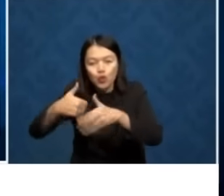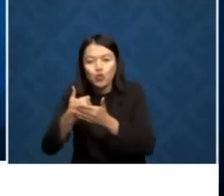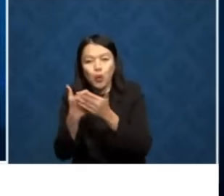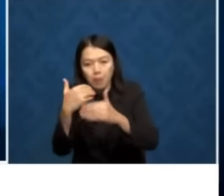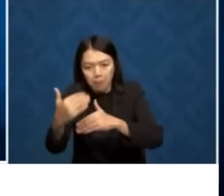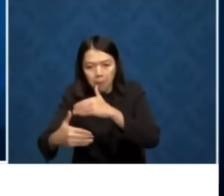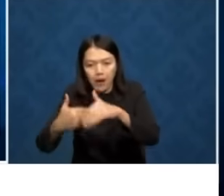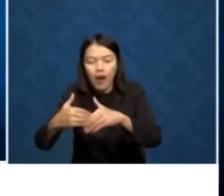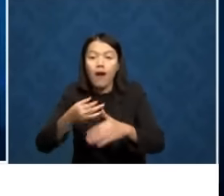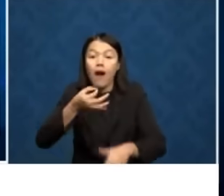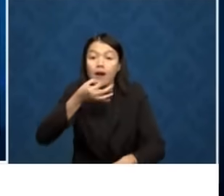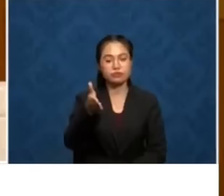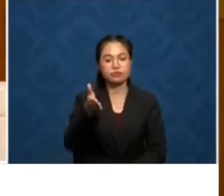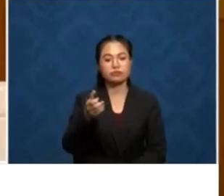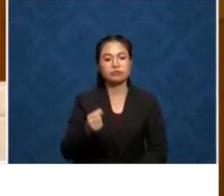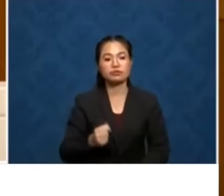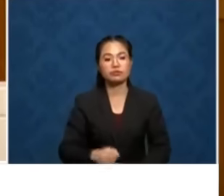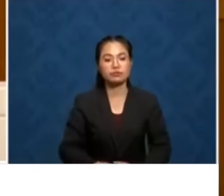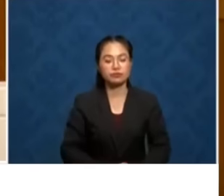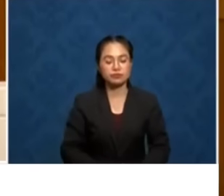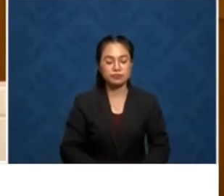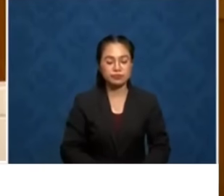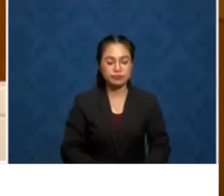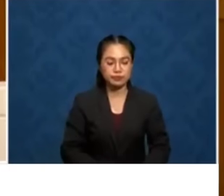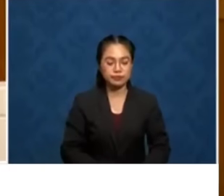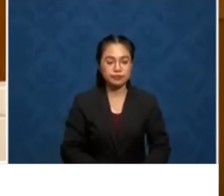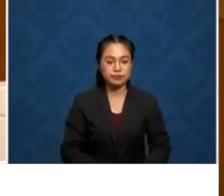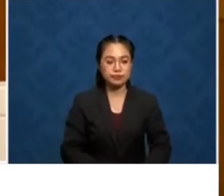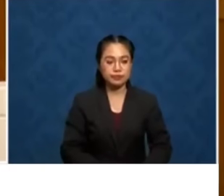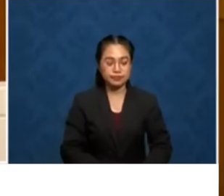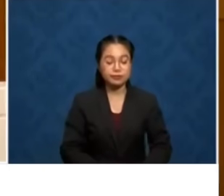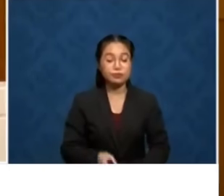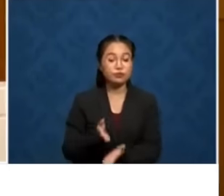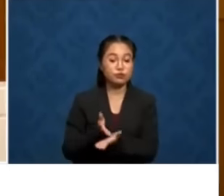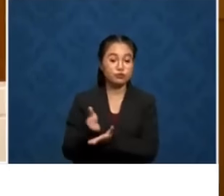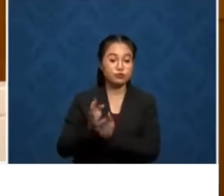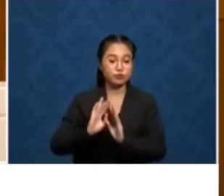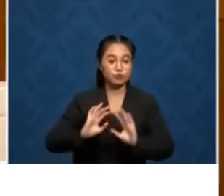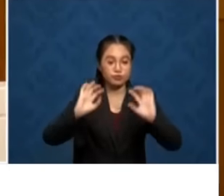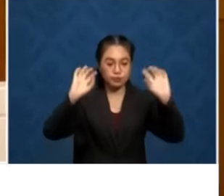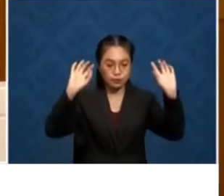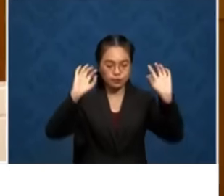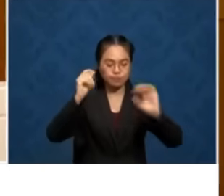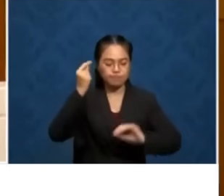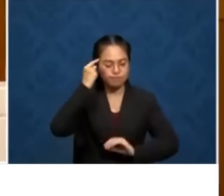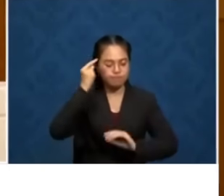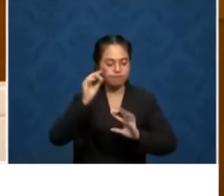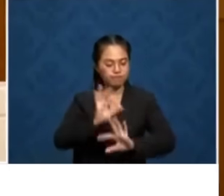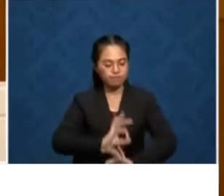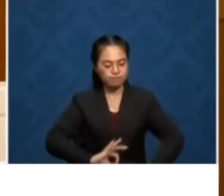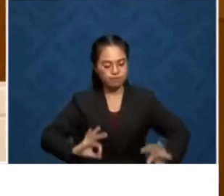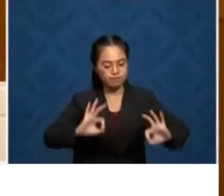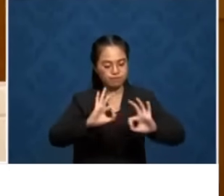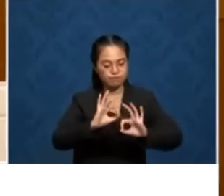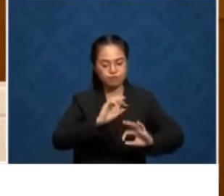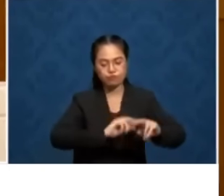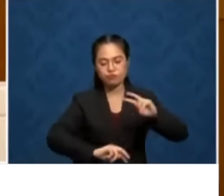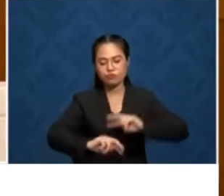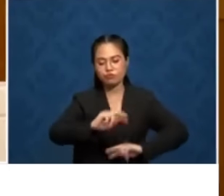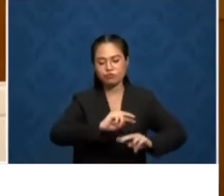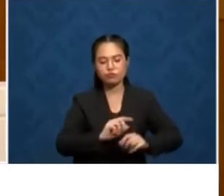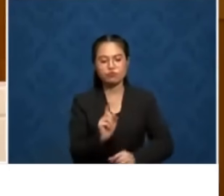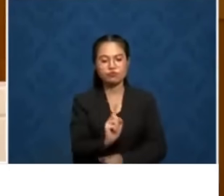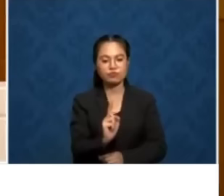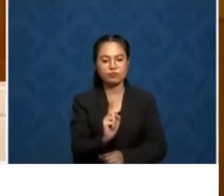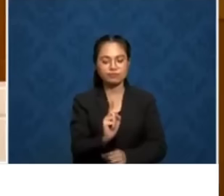และการประกอบอาชีพในขณะเดียวกันรัฐบาลจะให้ความสำคัญกับการรักษาเสถียรภาพทาง